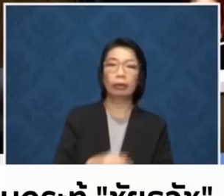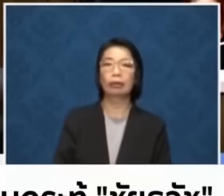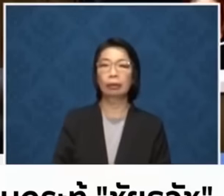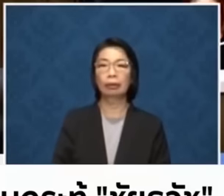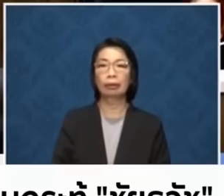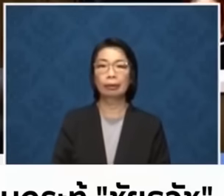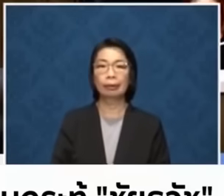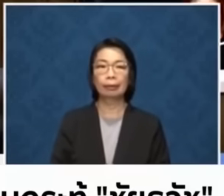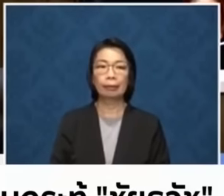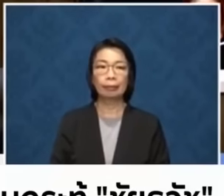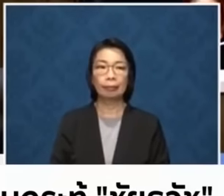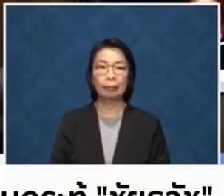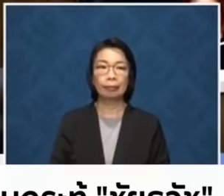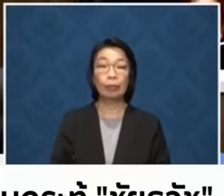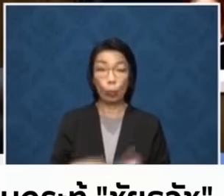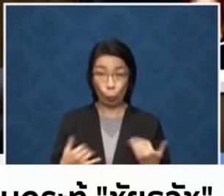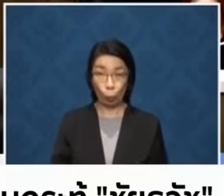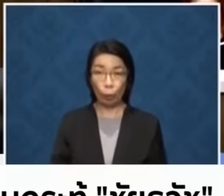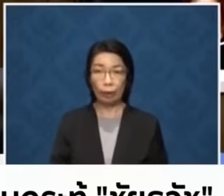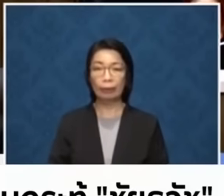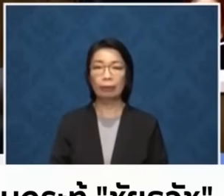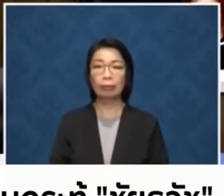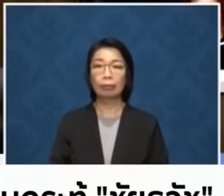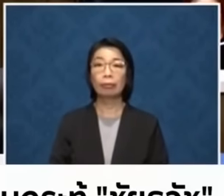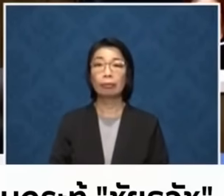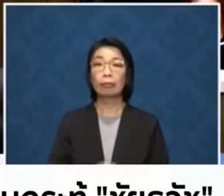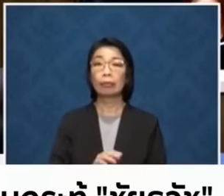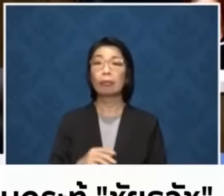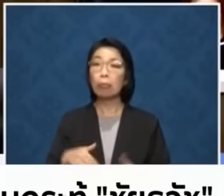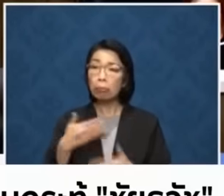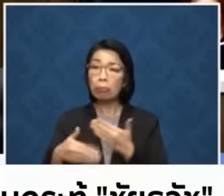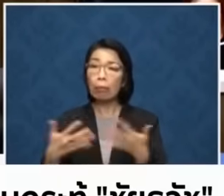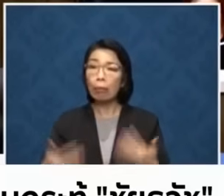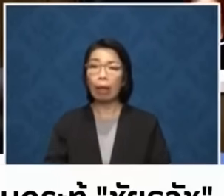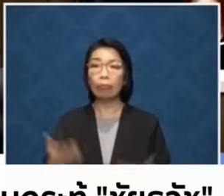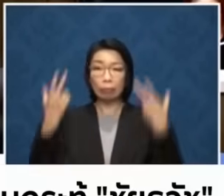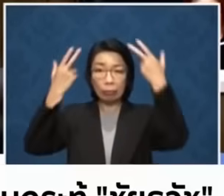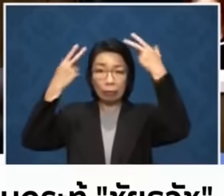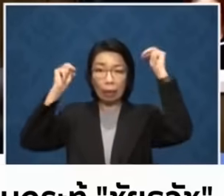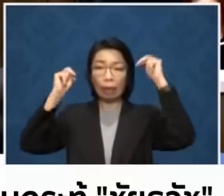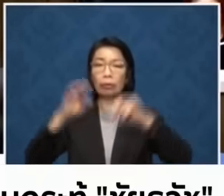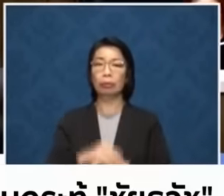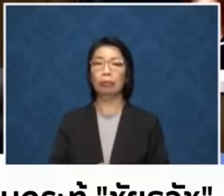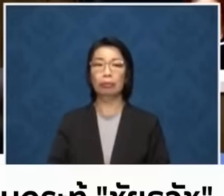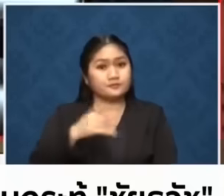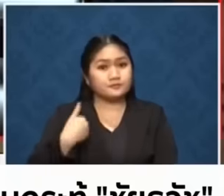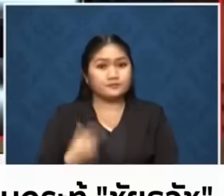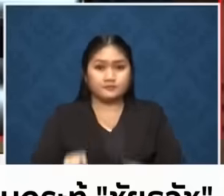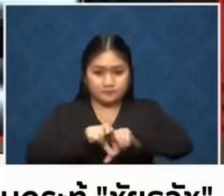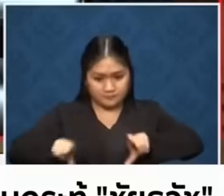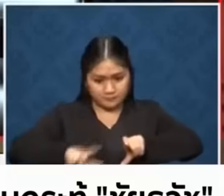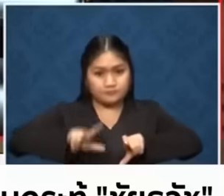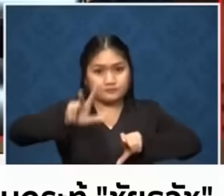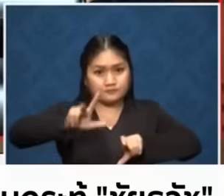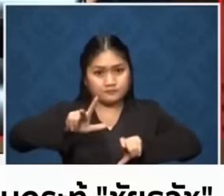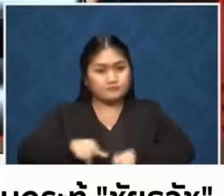ประท้วงผ่านท่านประธานนี่แหละก็บอกท่านประธานคุณวิโรจน์อ่านไม่ครบทีนี้เนี่ยนะครับก่อนจะปะทะคารมกันระหว่าง